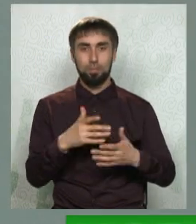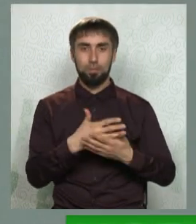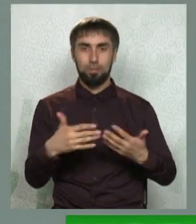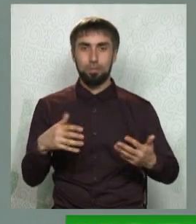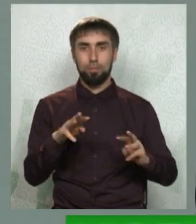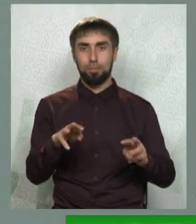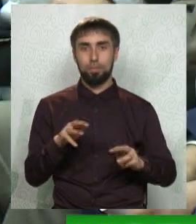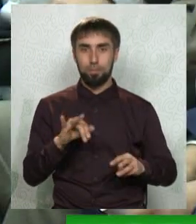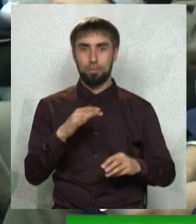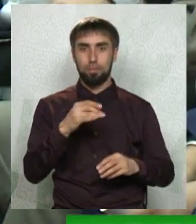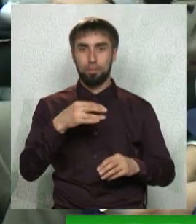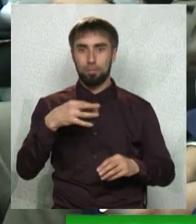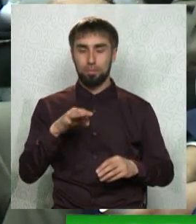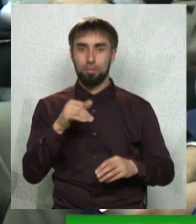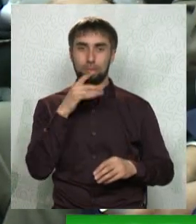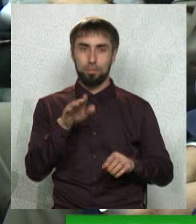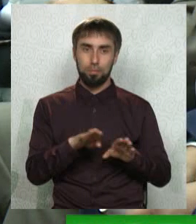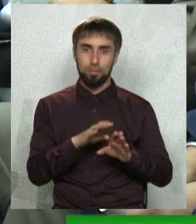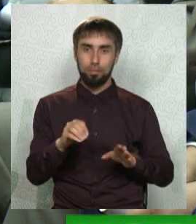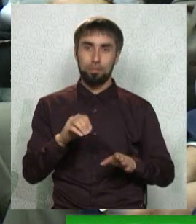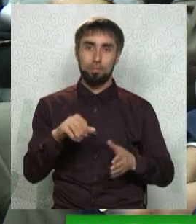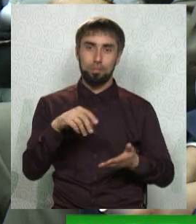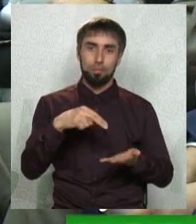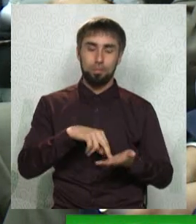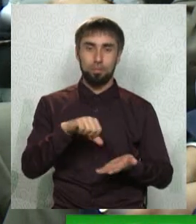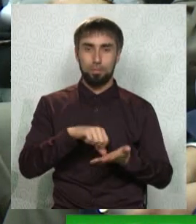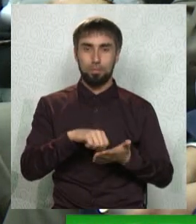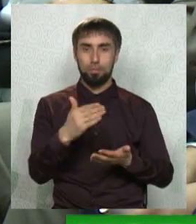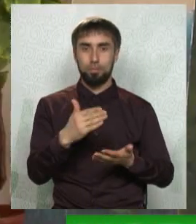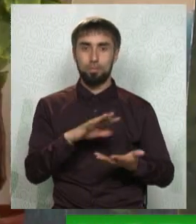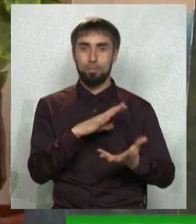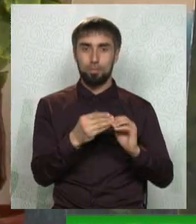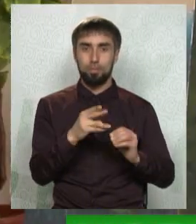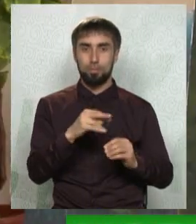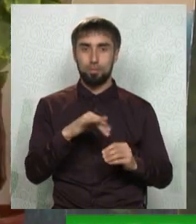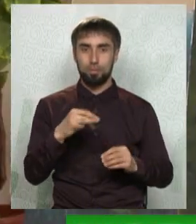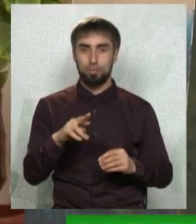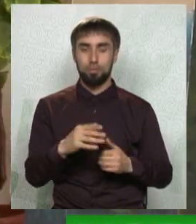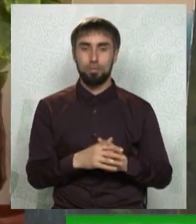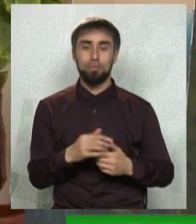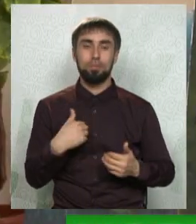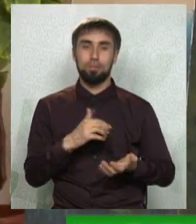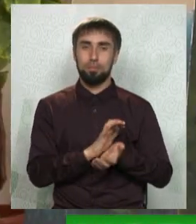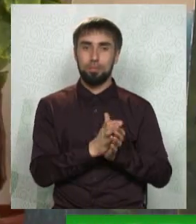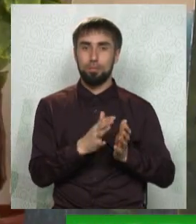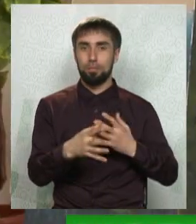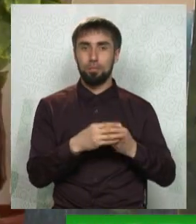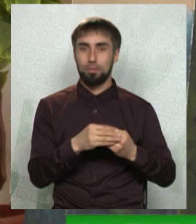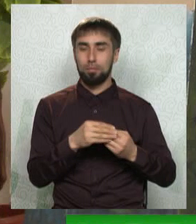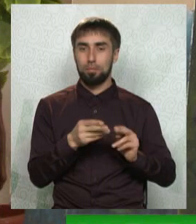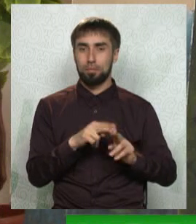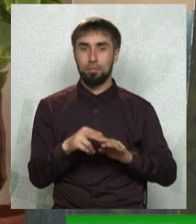различных министерств и ведомств, которые также стали участниками итоговой коллегии. Учитывая наше тесное взаимодействие в течение